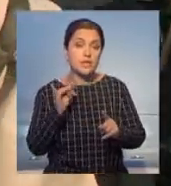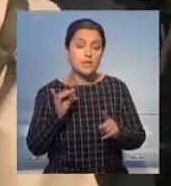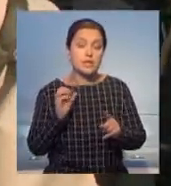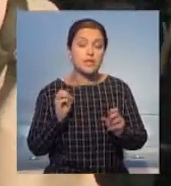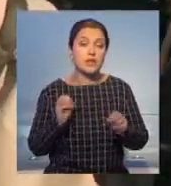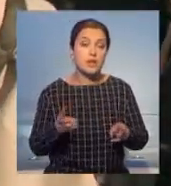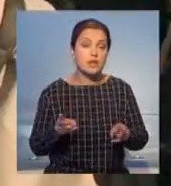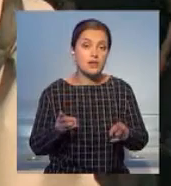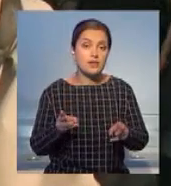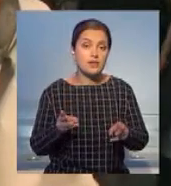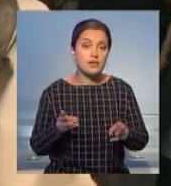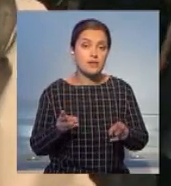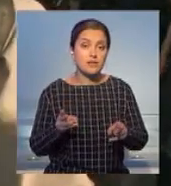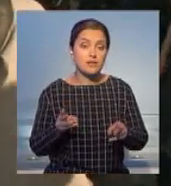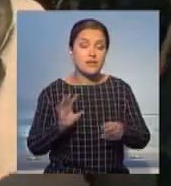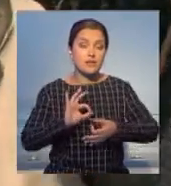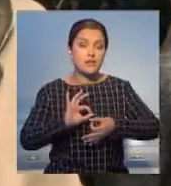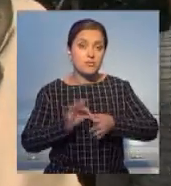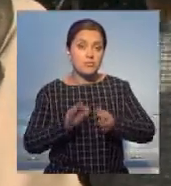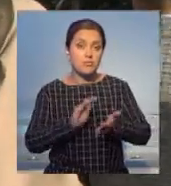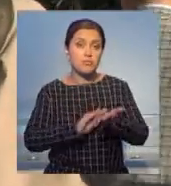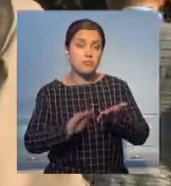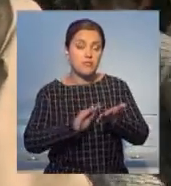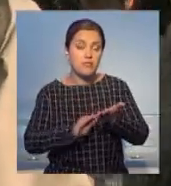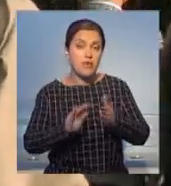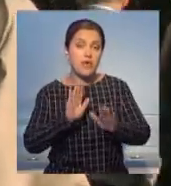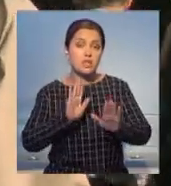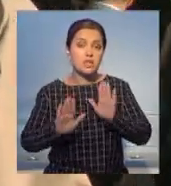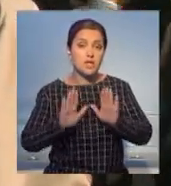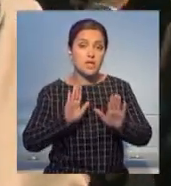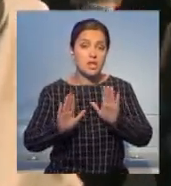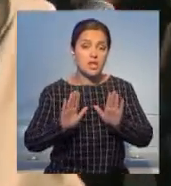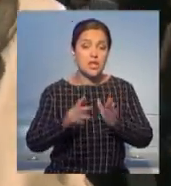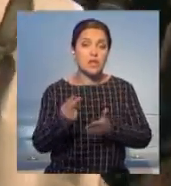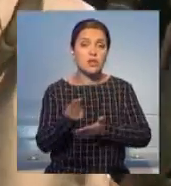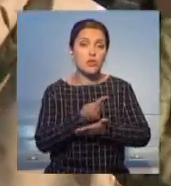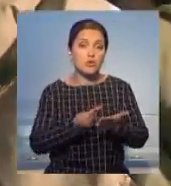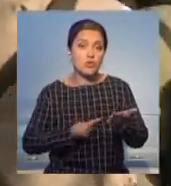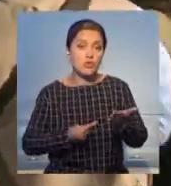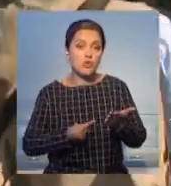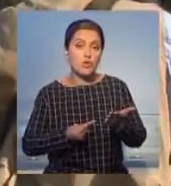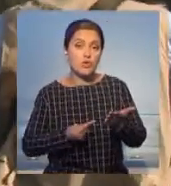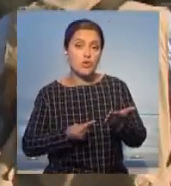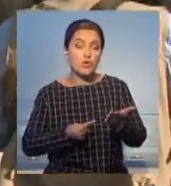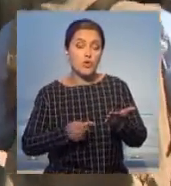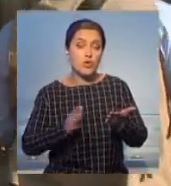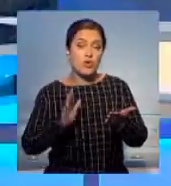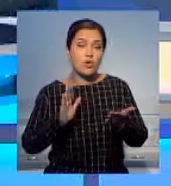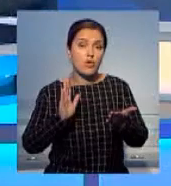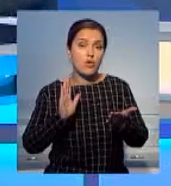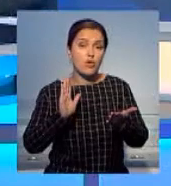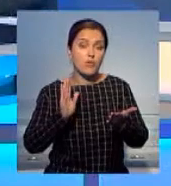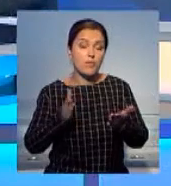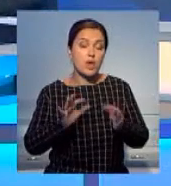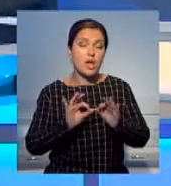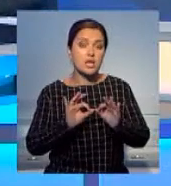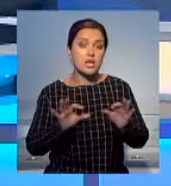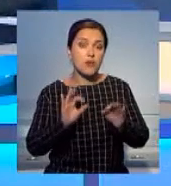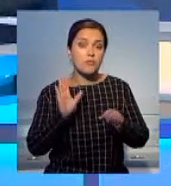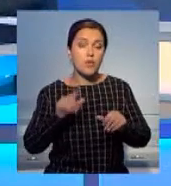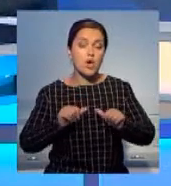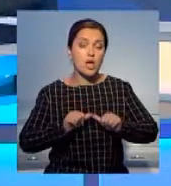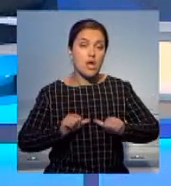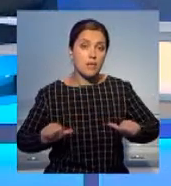как проработан сценарий. В общем, на художественную линию воспринимать все будут, как сказали деятели